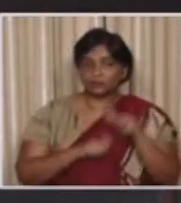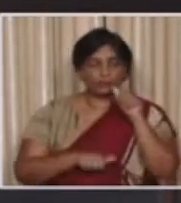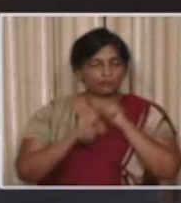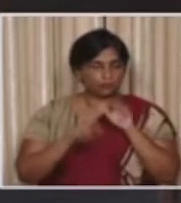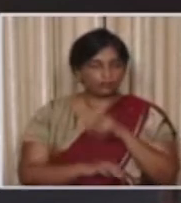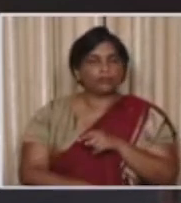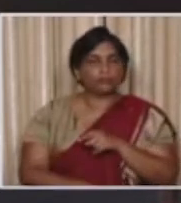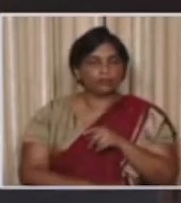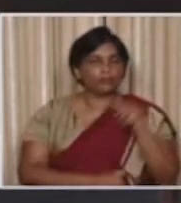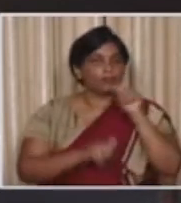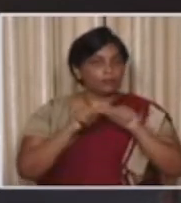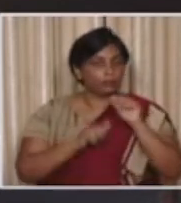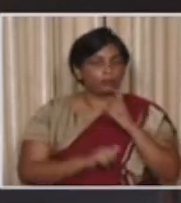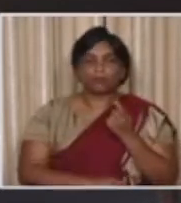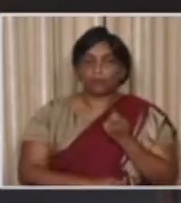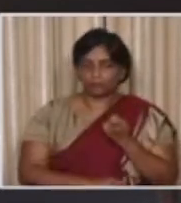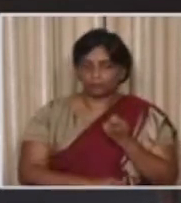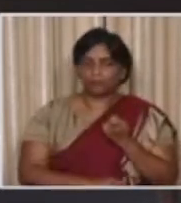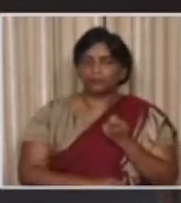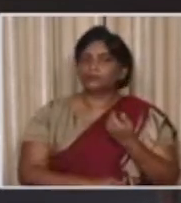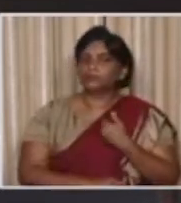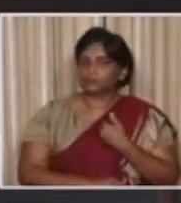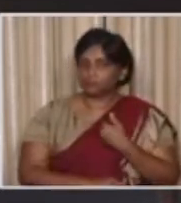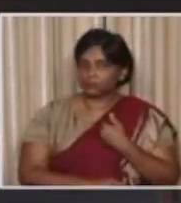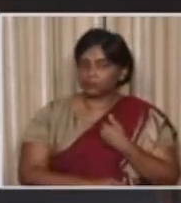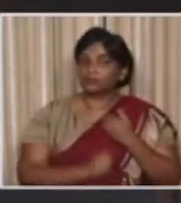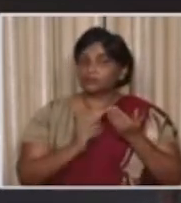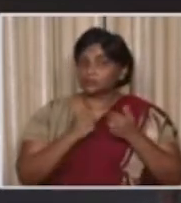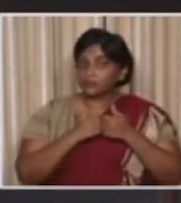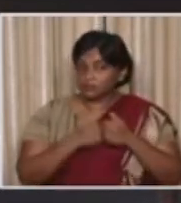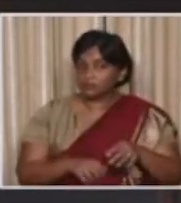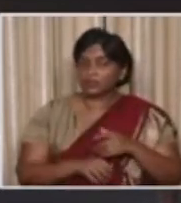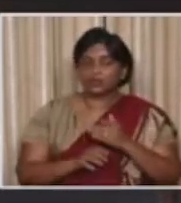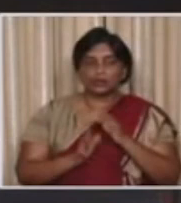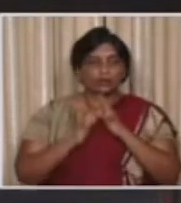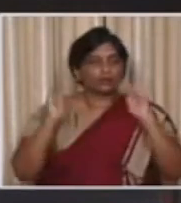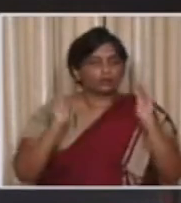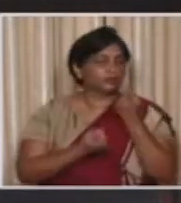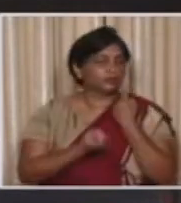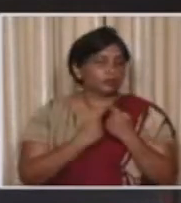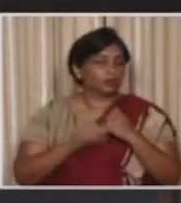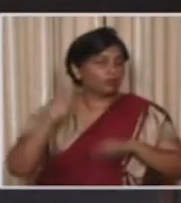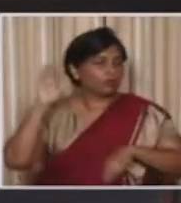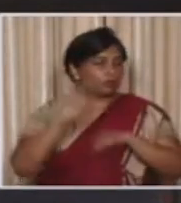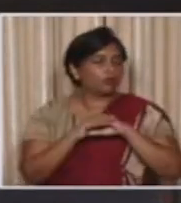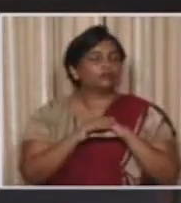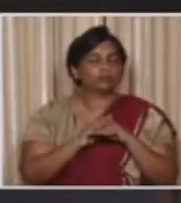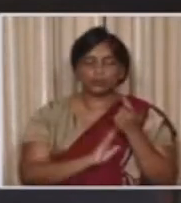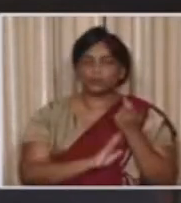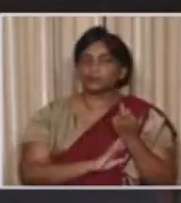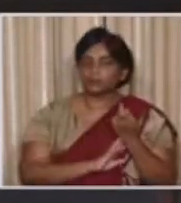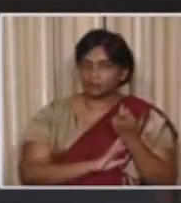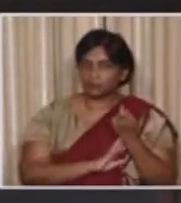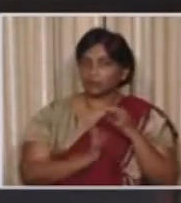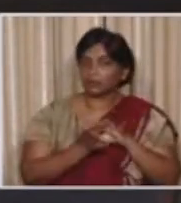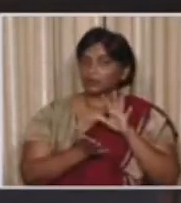ගත්තාම මේ ඖෂධවල මිල අපි කරපු මේ මැක්සිමම් රිටේල් ප්‍රයිස් උපරිම මිල අපි